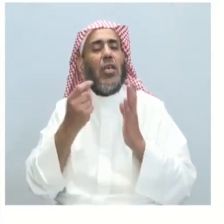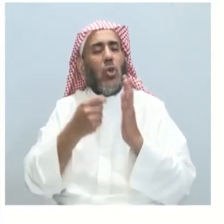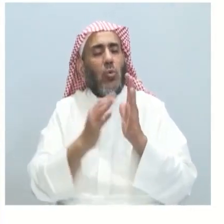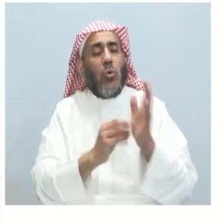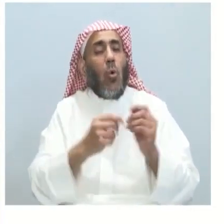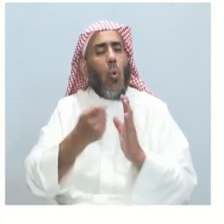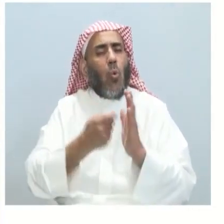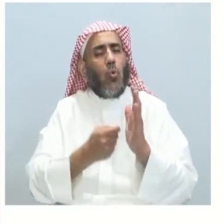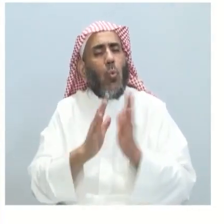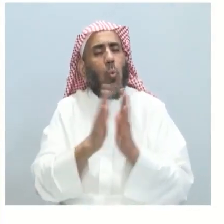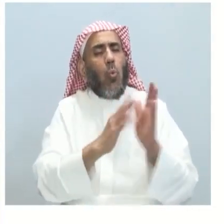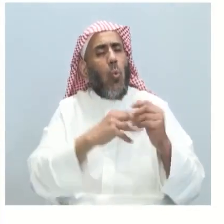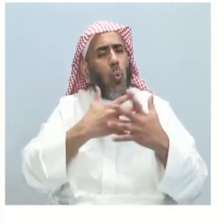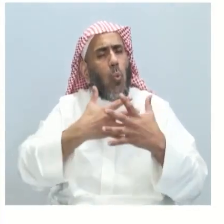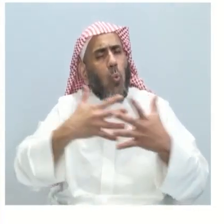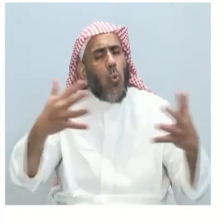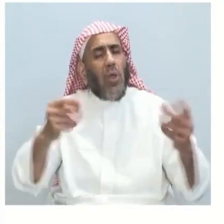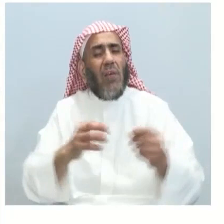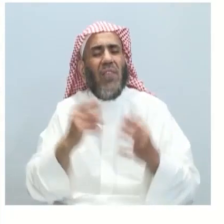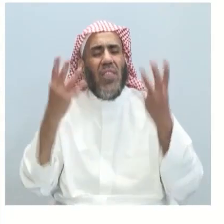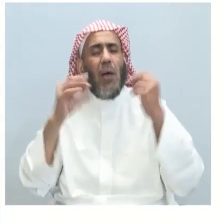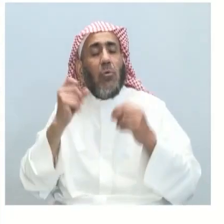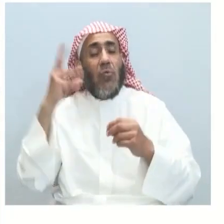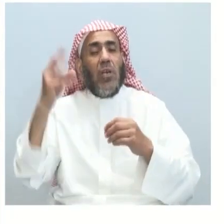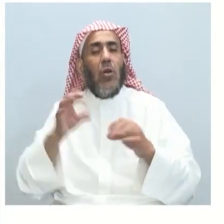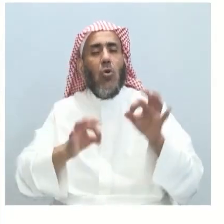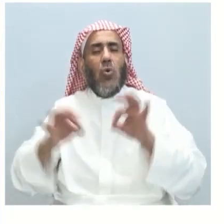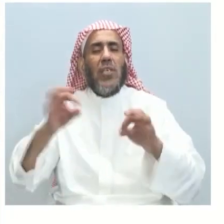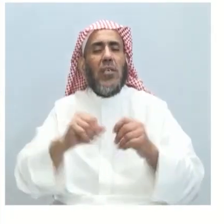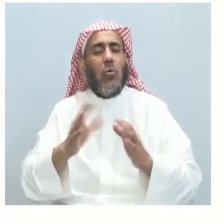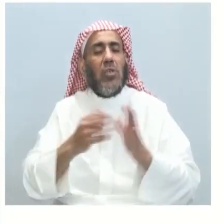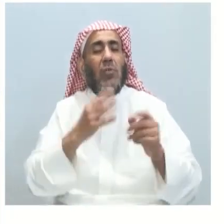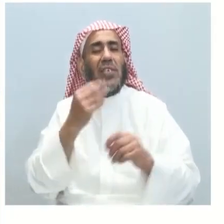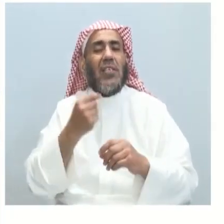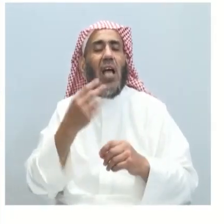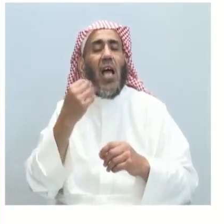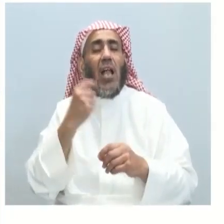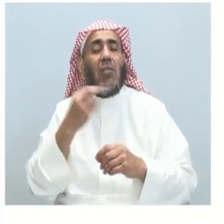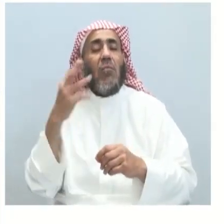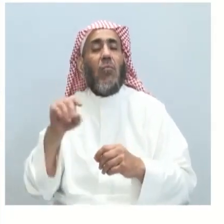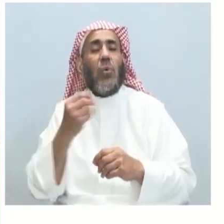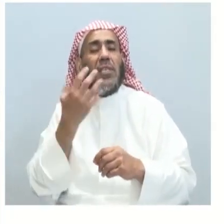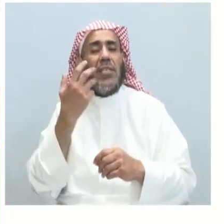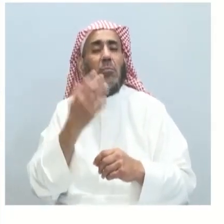وكتب وكتب كثيره طبعا كتبه كثيره جدا في الثقافه والفكر والسياسه والسير توفي سنه 1900